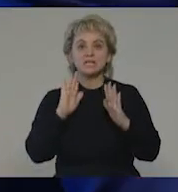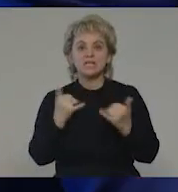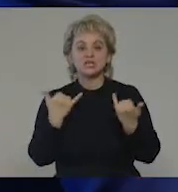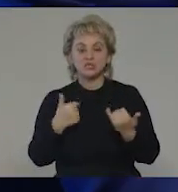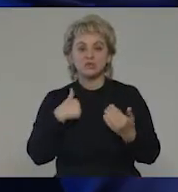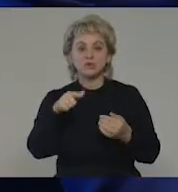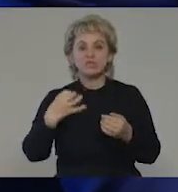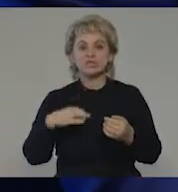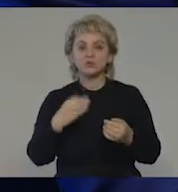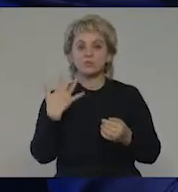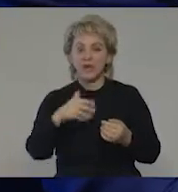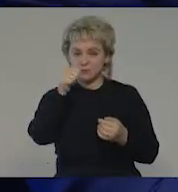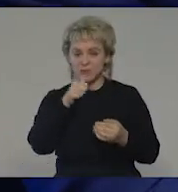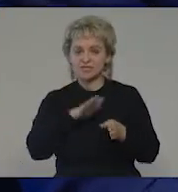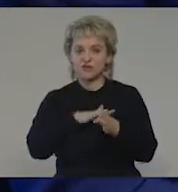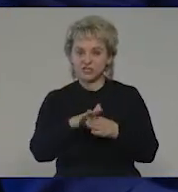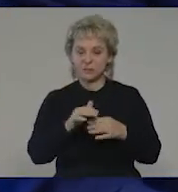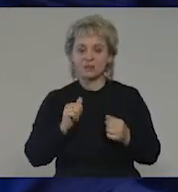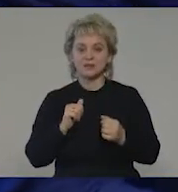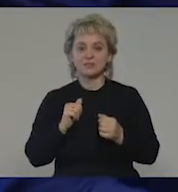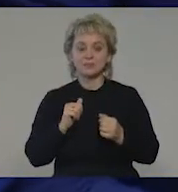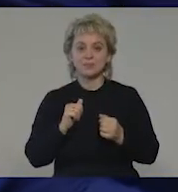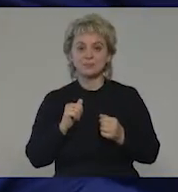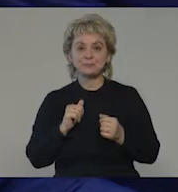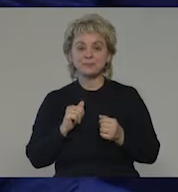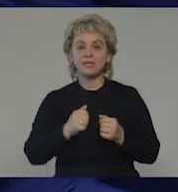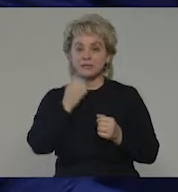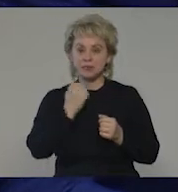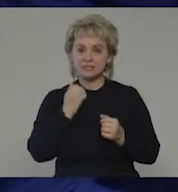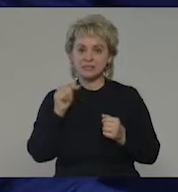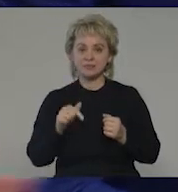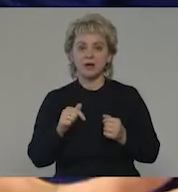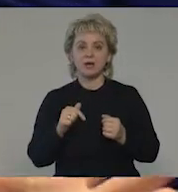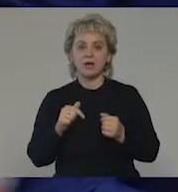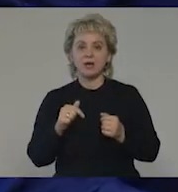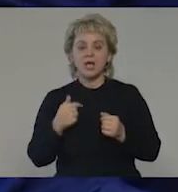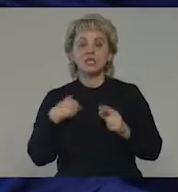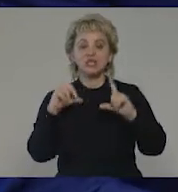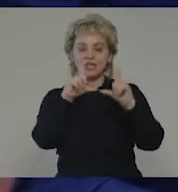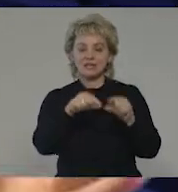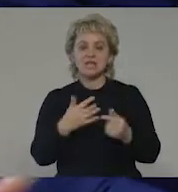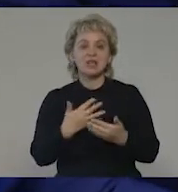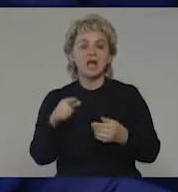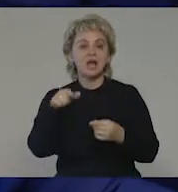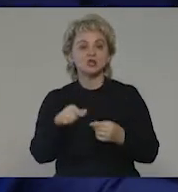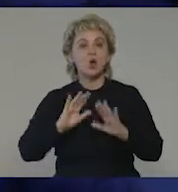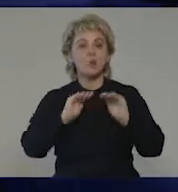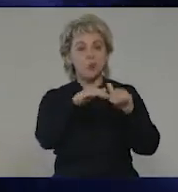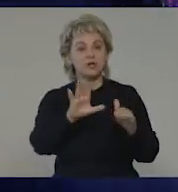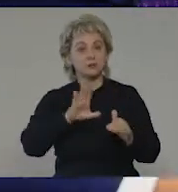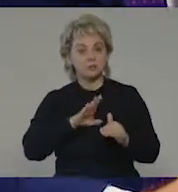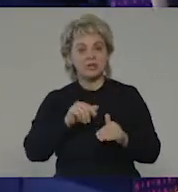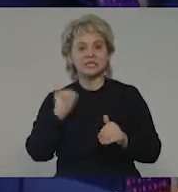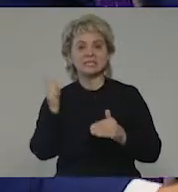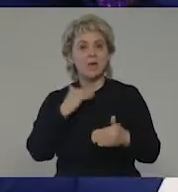у меня сыну 5 месяцев. Today my son was 5 months. Ездили на небольшое количество времени на море. We spent some time.